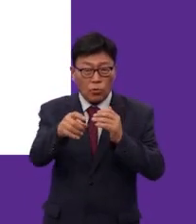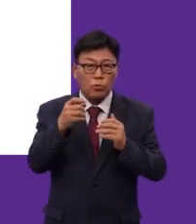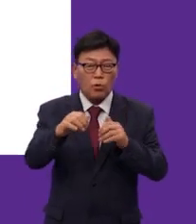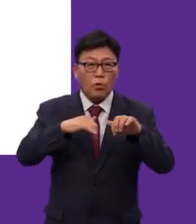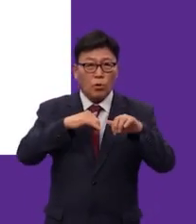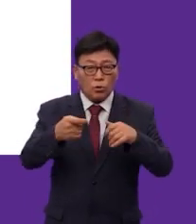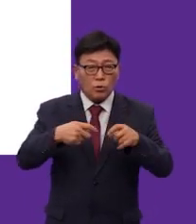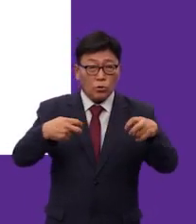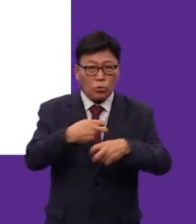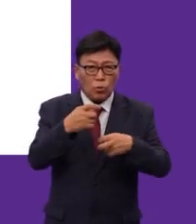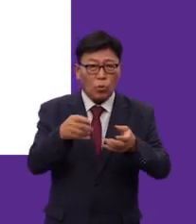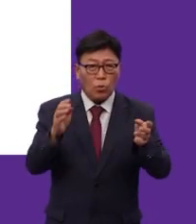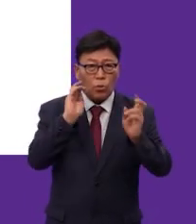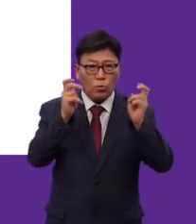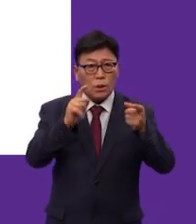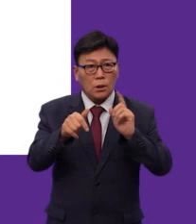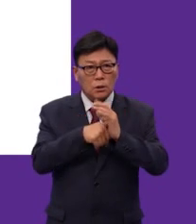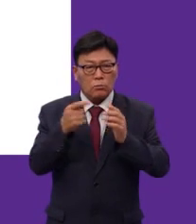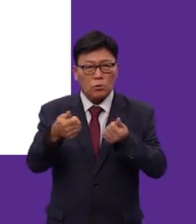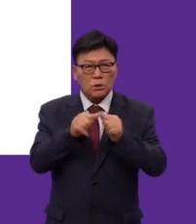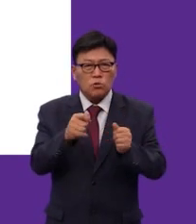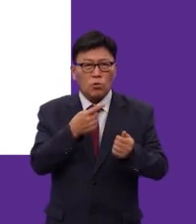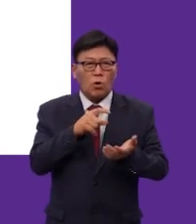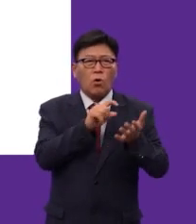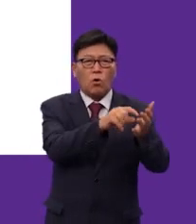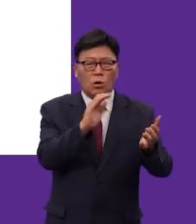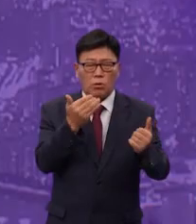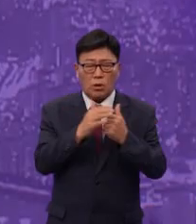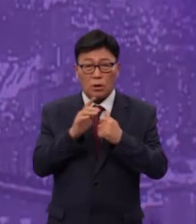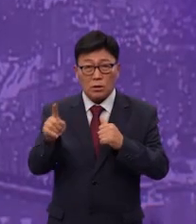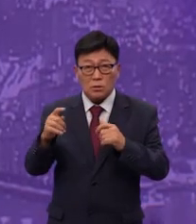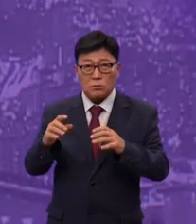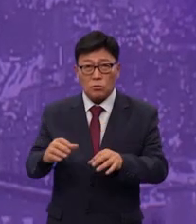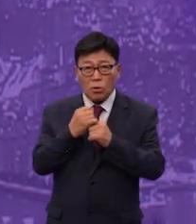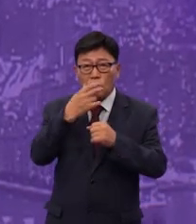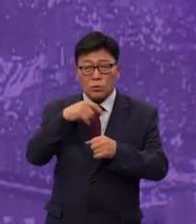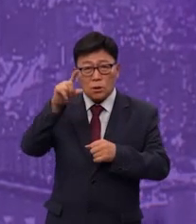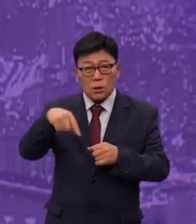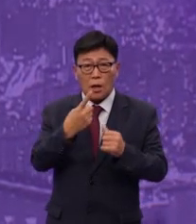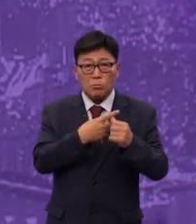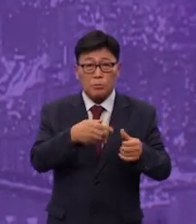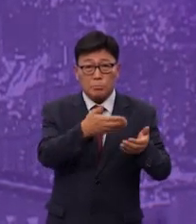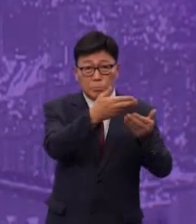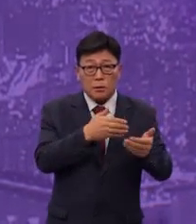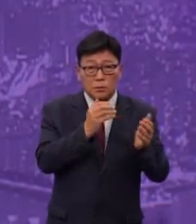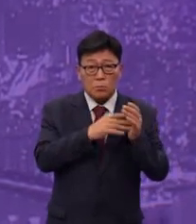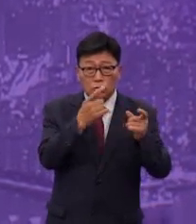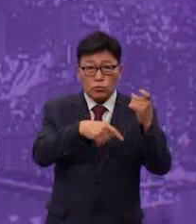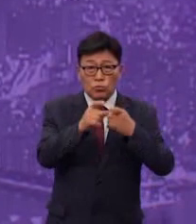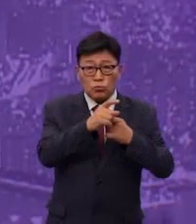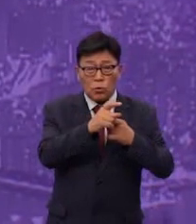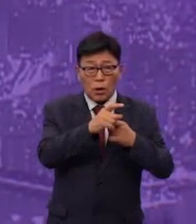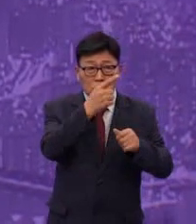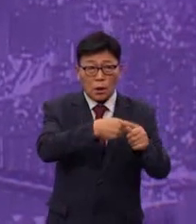도로공사에서 지문도 따로 등록하셔야 됩니다. 사실 장애인 복지 통합복지카드를 발급받으면 추가 발급한